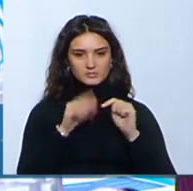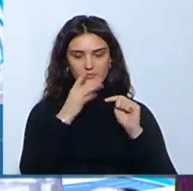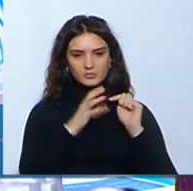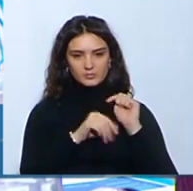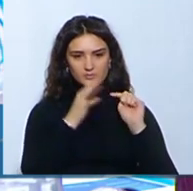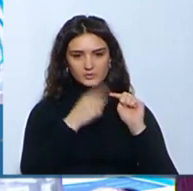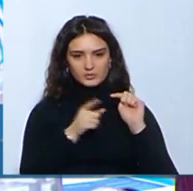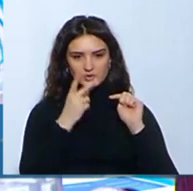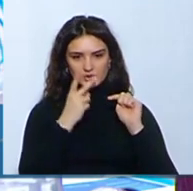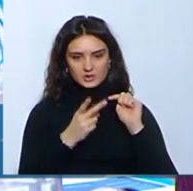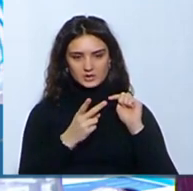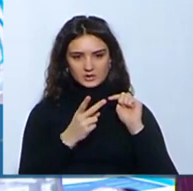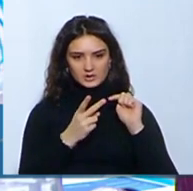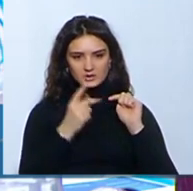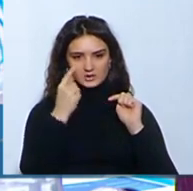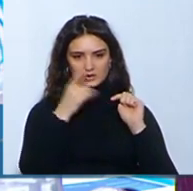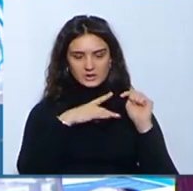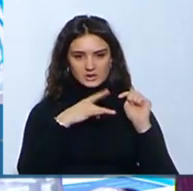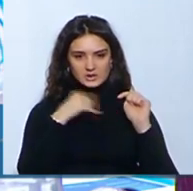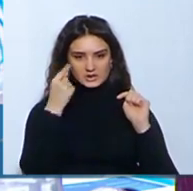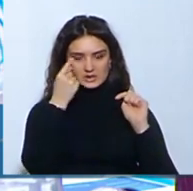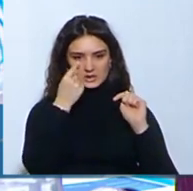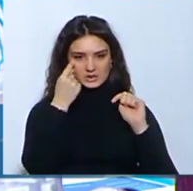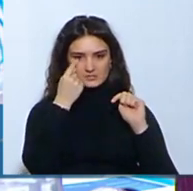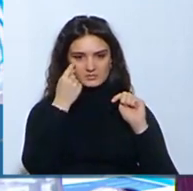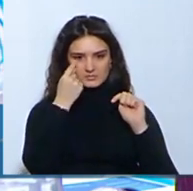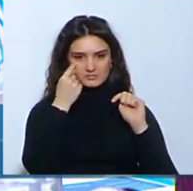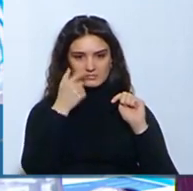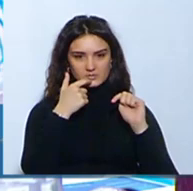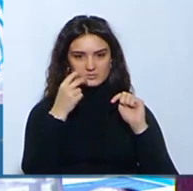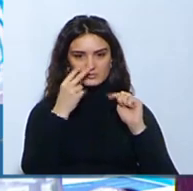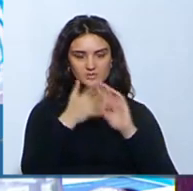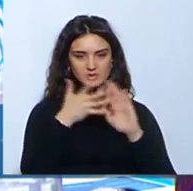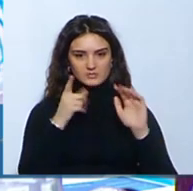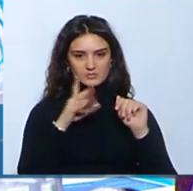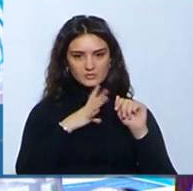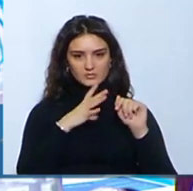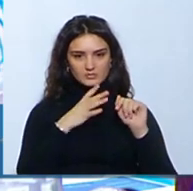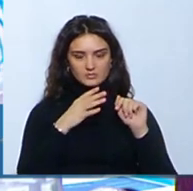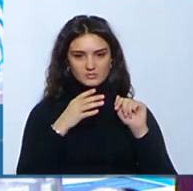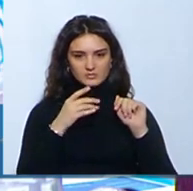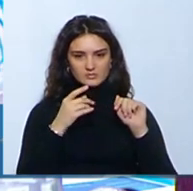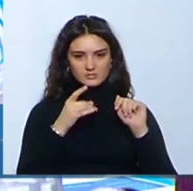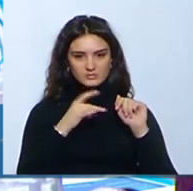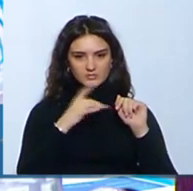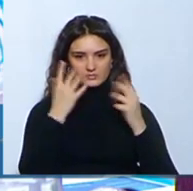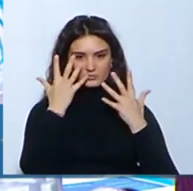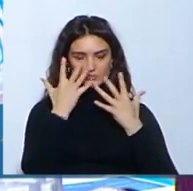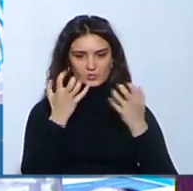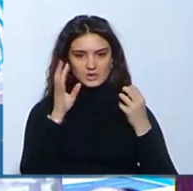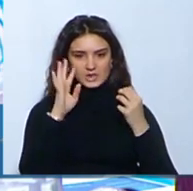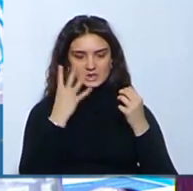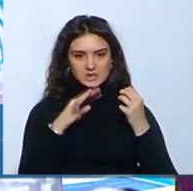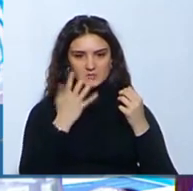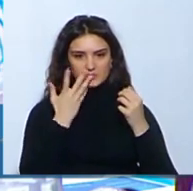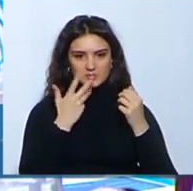პერიოდში შენიშნა სკლერაზე, აი ამ თეთრ ნაწილებზე, მაყურებლისათვის რომ გასაგები იყოს, რაზე გვეკითხება შობელი, მუქი